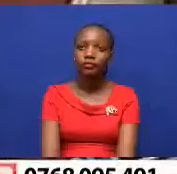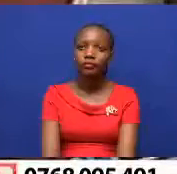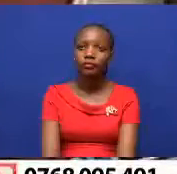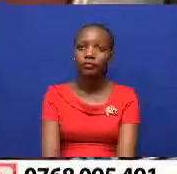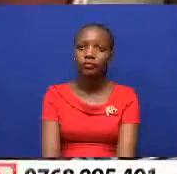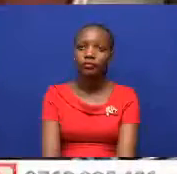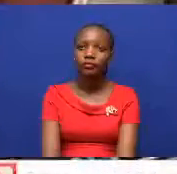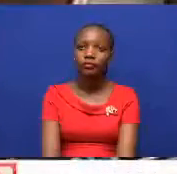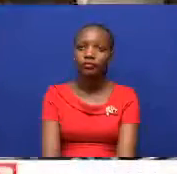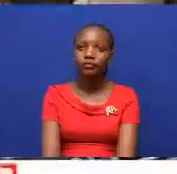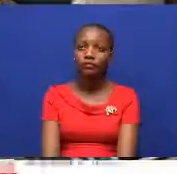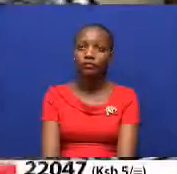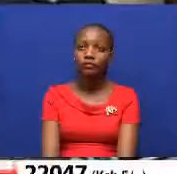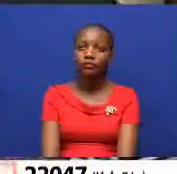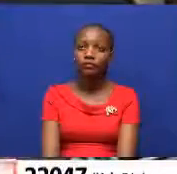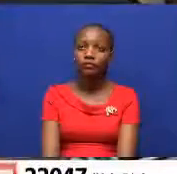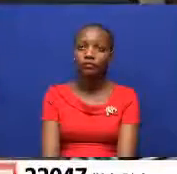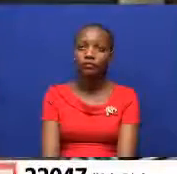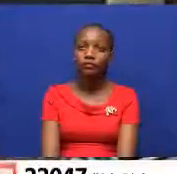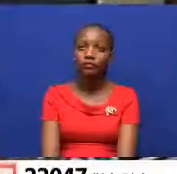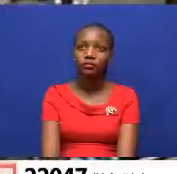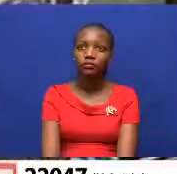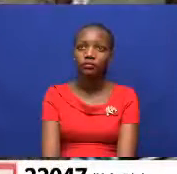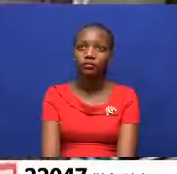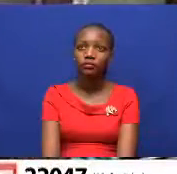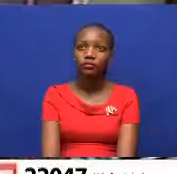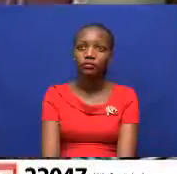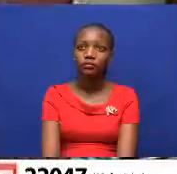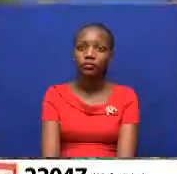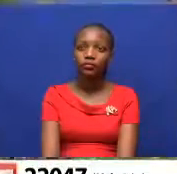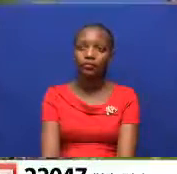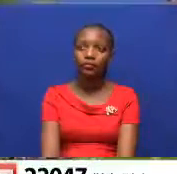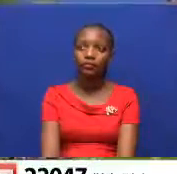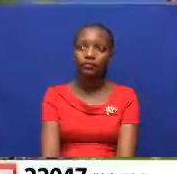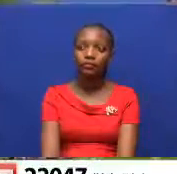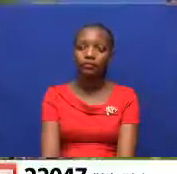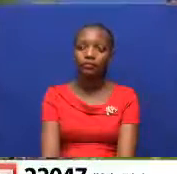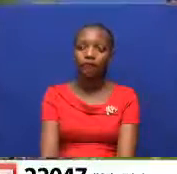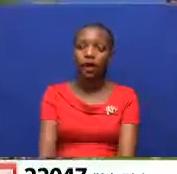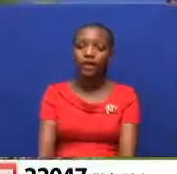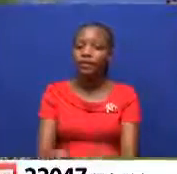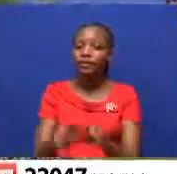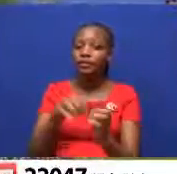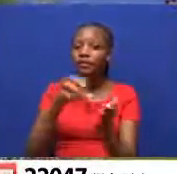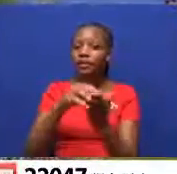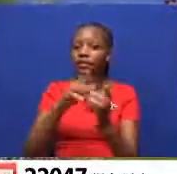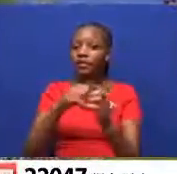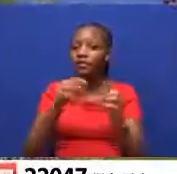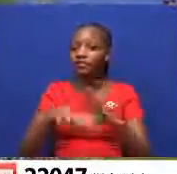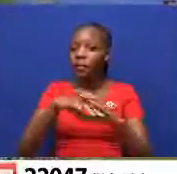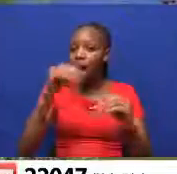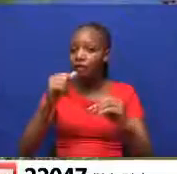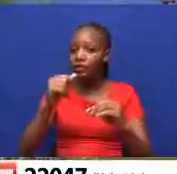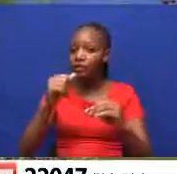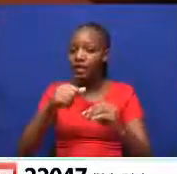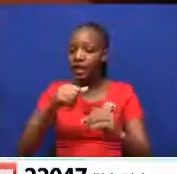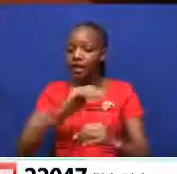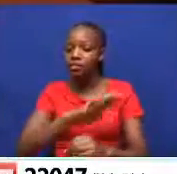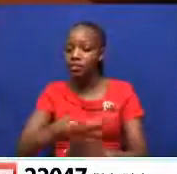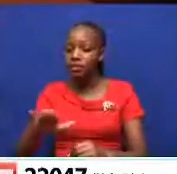Baadhi ya kesi hizi za kubanduliwa kwa magavana likidaiwa kushinikizwa kutoka nje ya mabunge ya